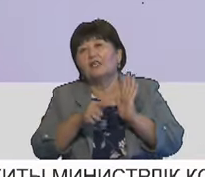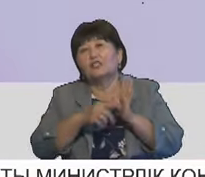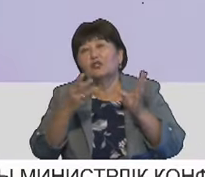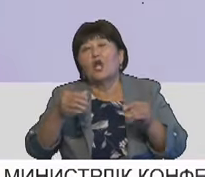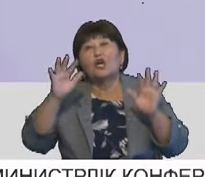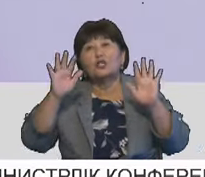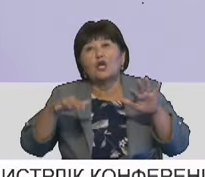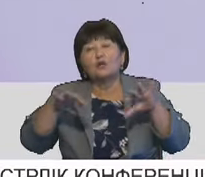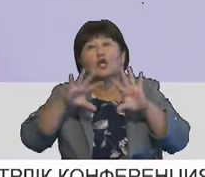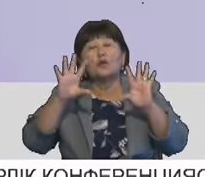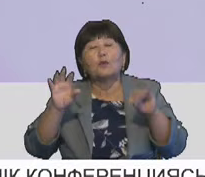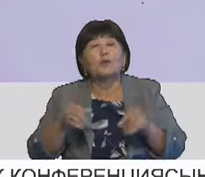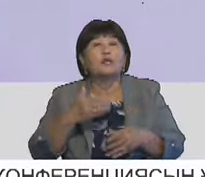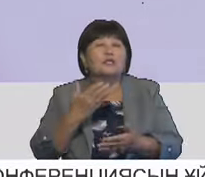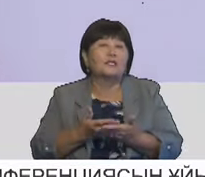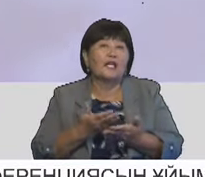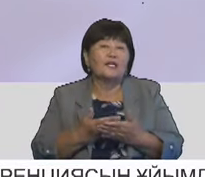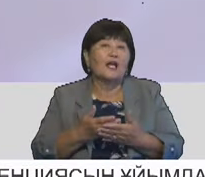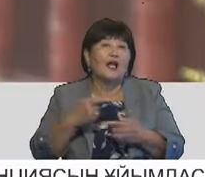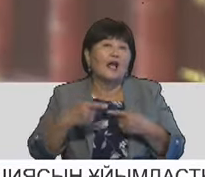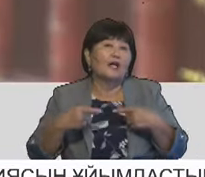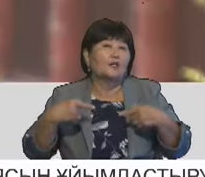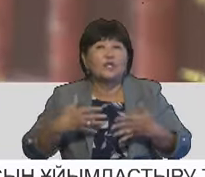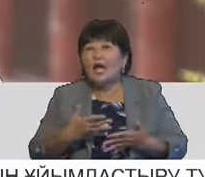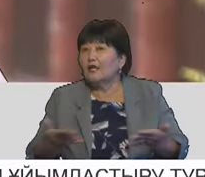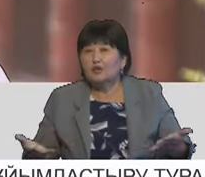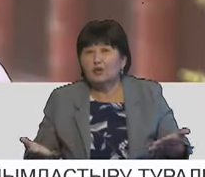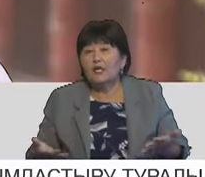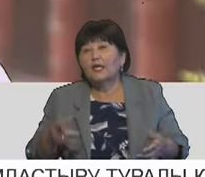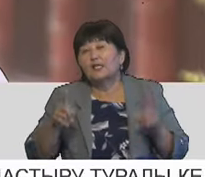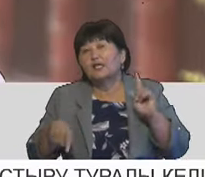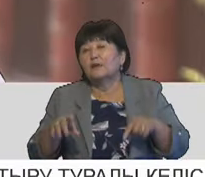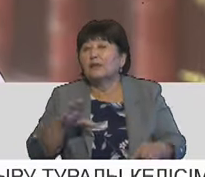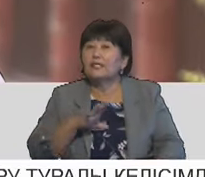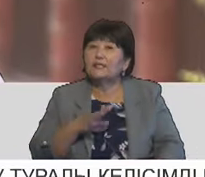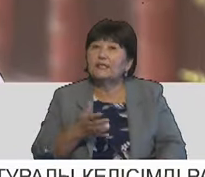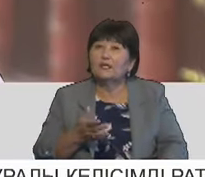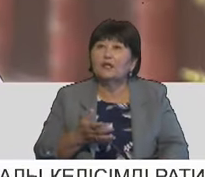Жауын шашын мөлшері негізінен әр кезде әртүрлі. Кейбір кездерде